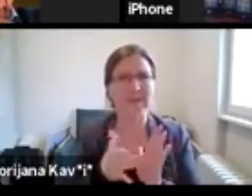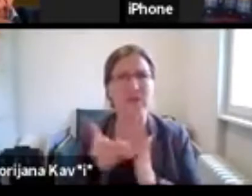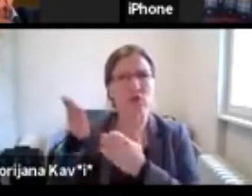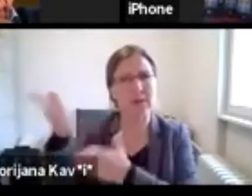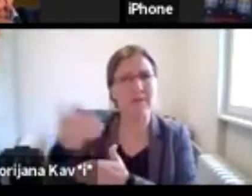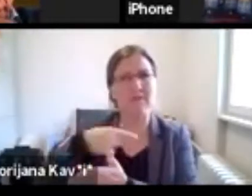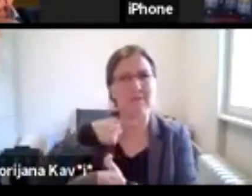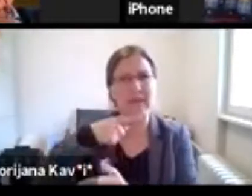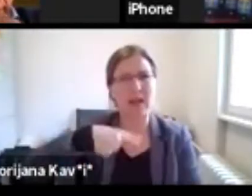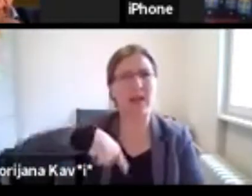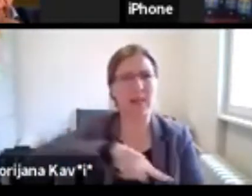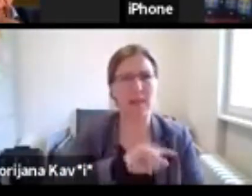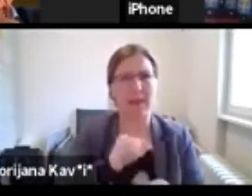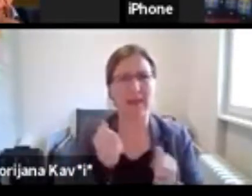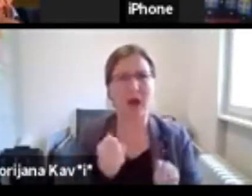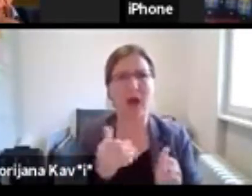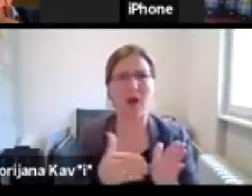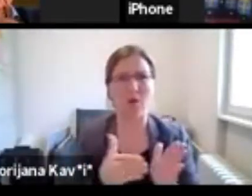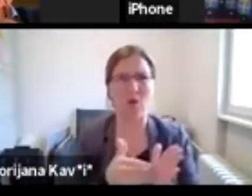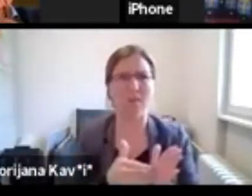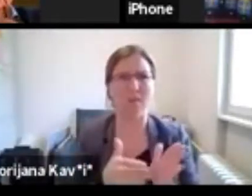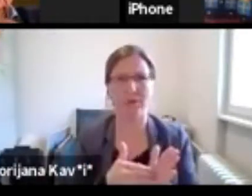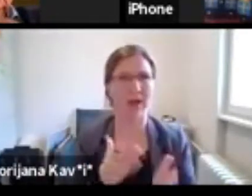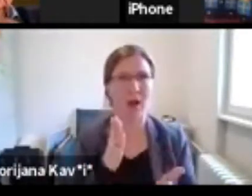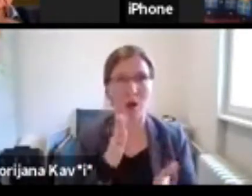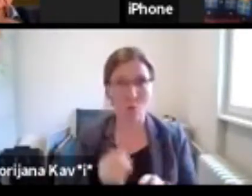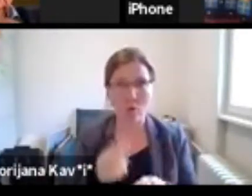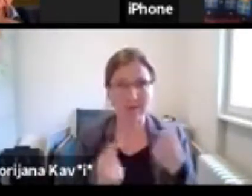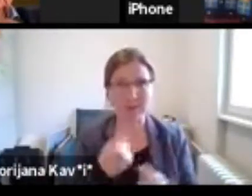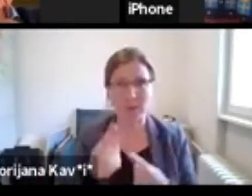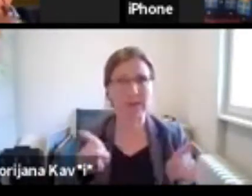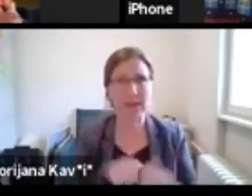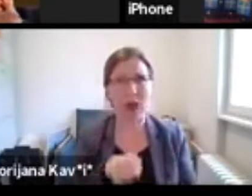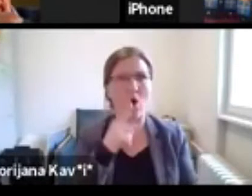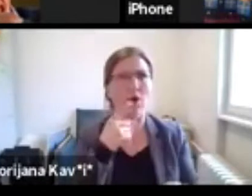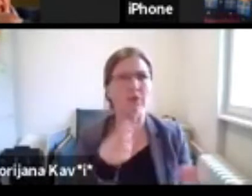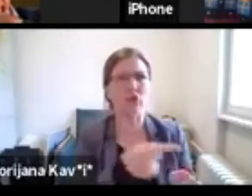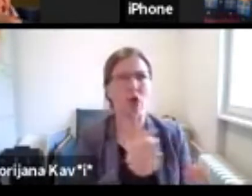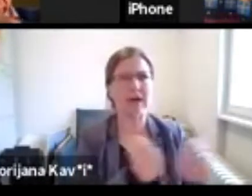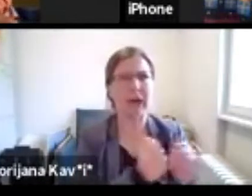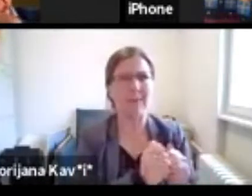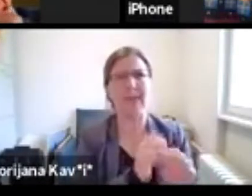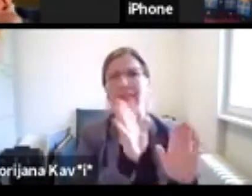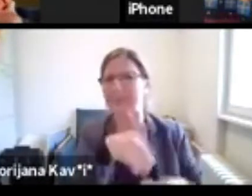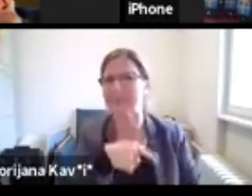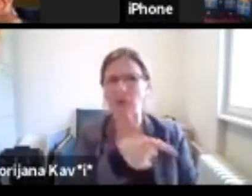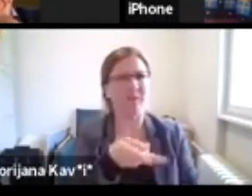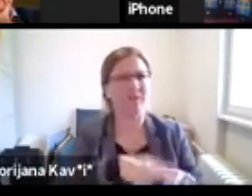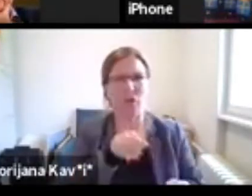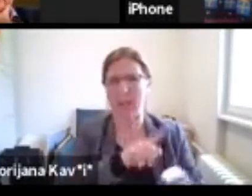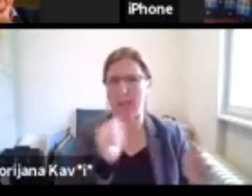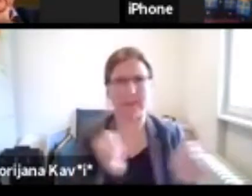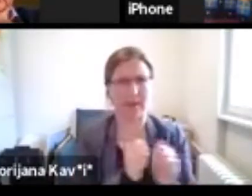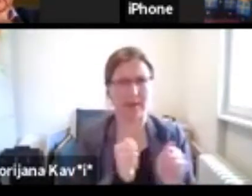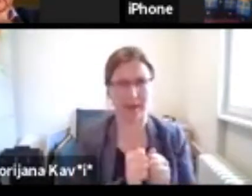u ovoj situaciji i kamen prestaje biti kamen. Sada nakon ravnatelja, ja vas molim